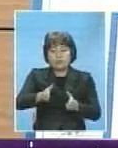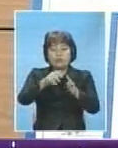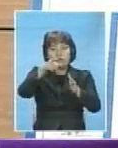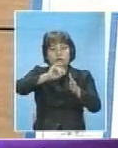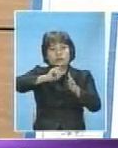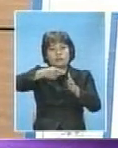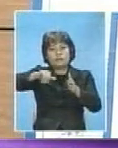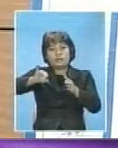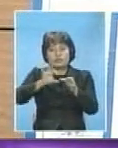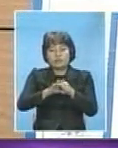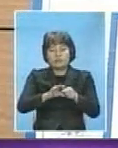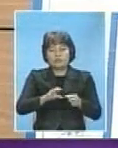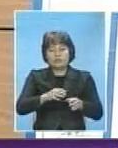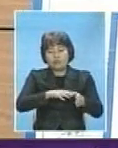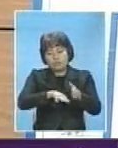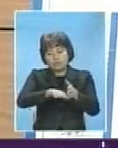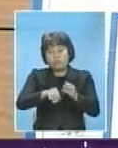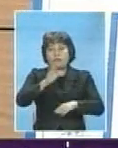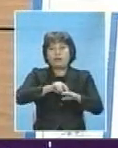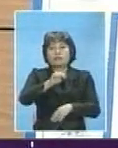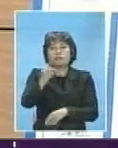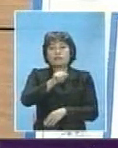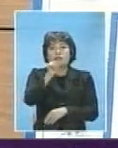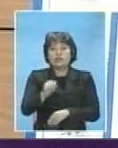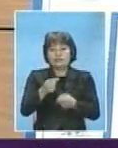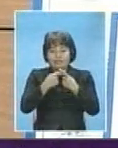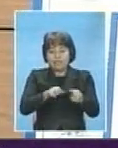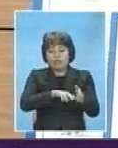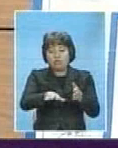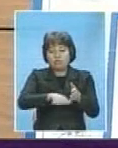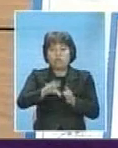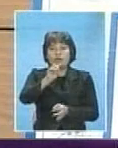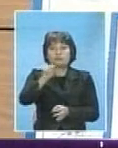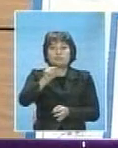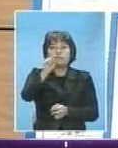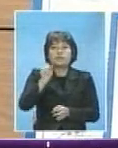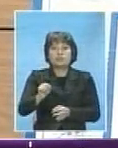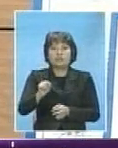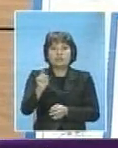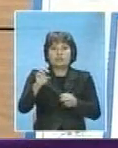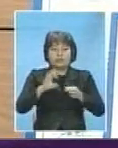ที่จะรับไม่เกิน 40% นั้นกลับพบว่ารับเกิน 50% ทำให้การซ่อมประตูระบายน้ำบางโฉ